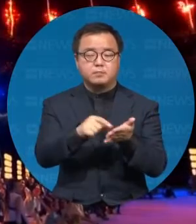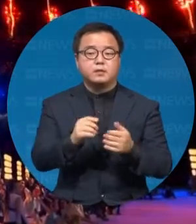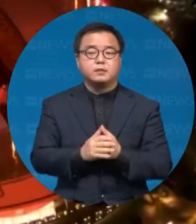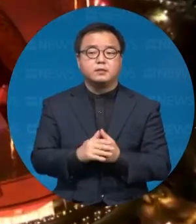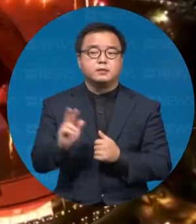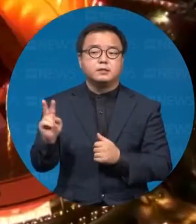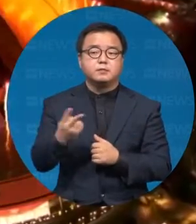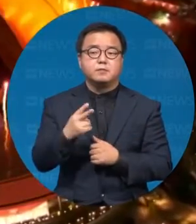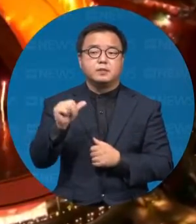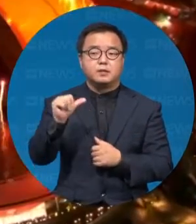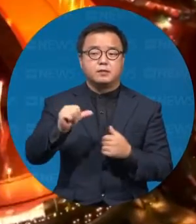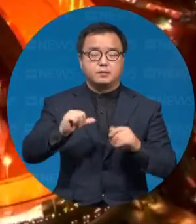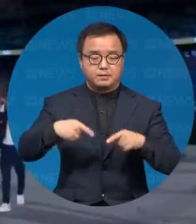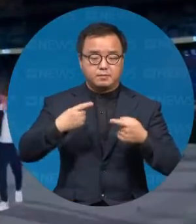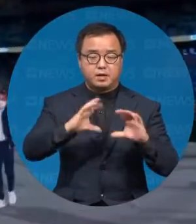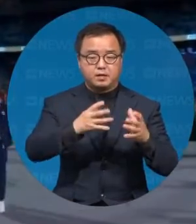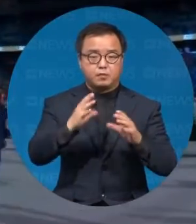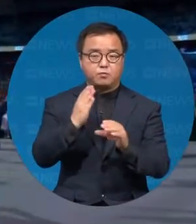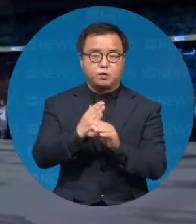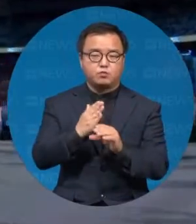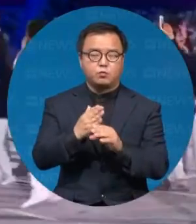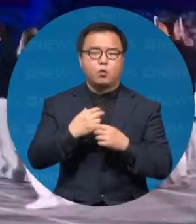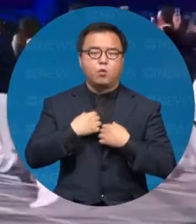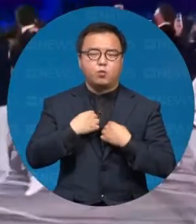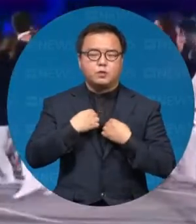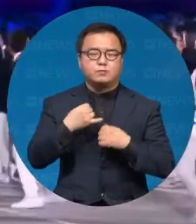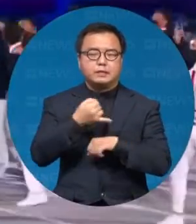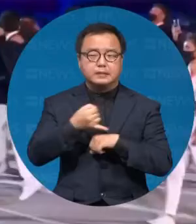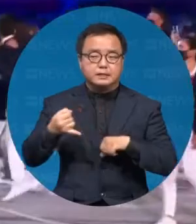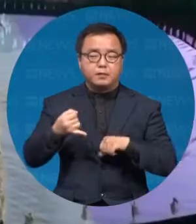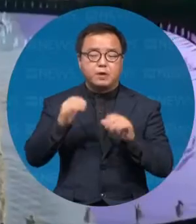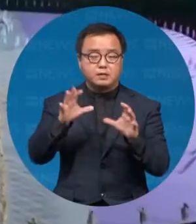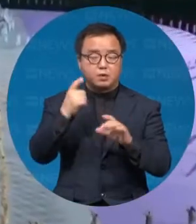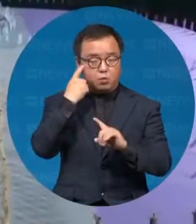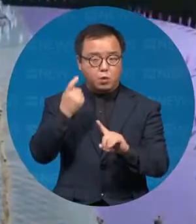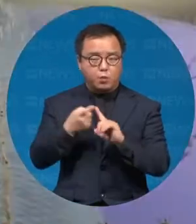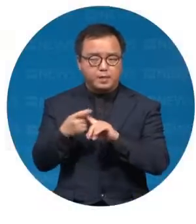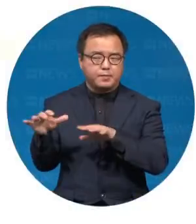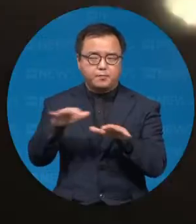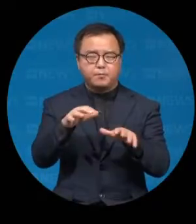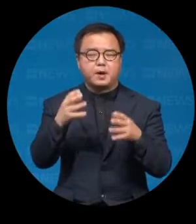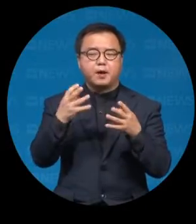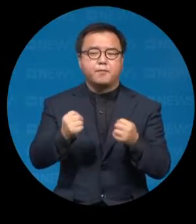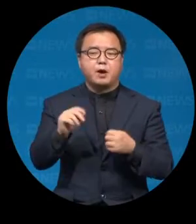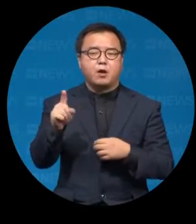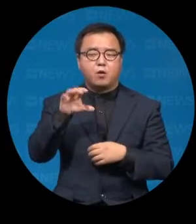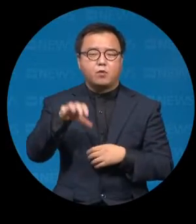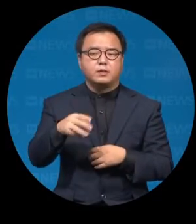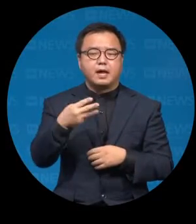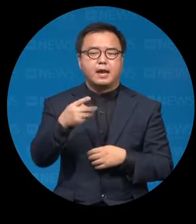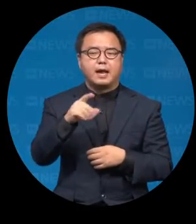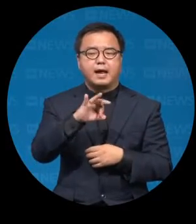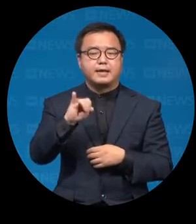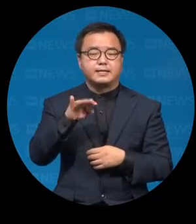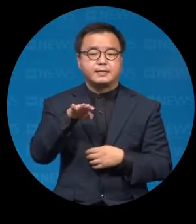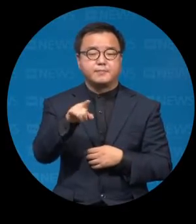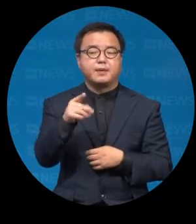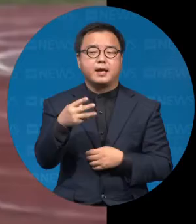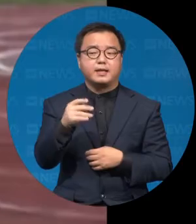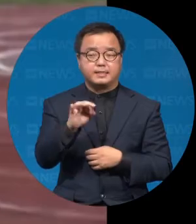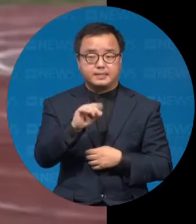205개 참가국 중 유니폼 디자인으로 세계 언론의 주목을 가장 많이 받은 국가는 라이베리아입니다.